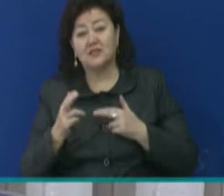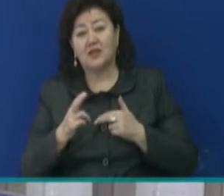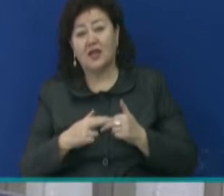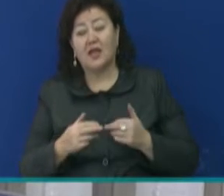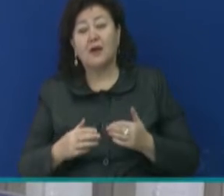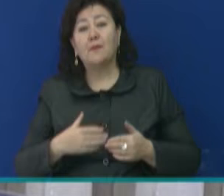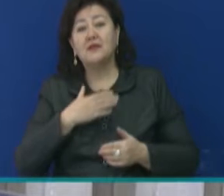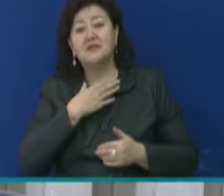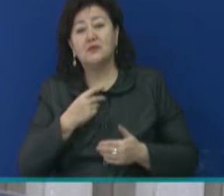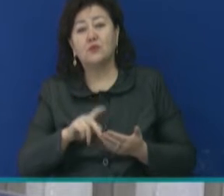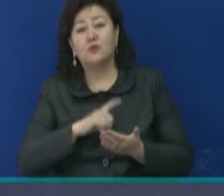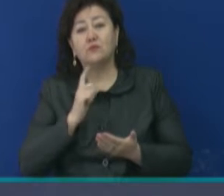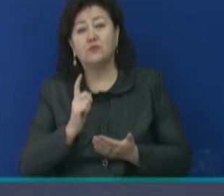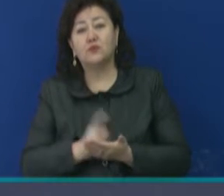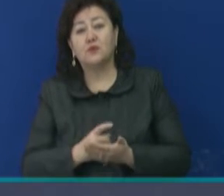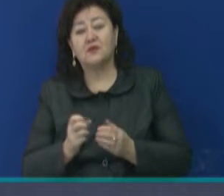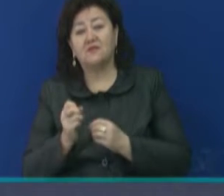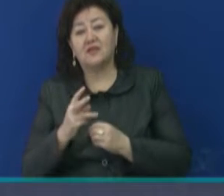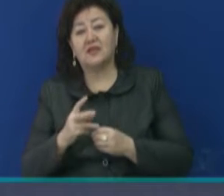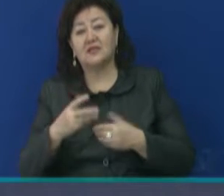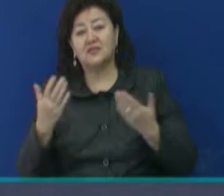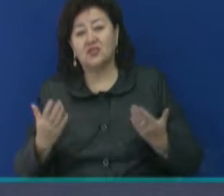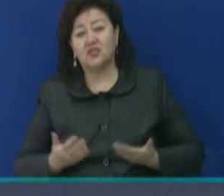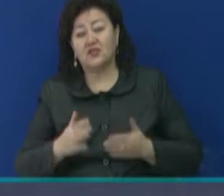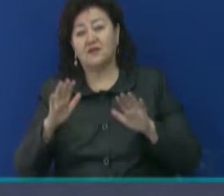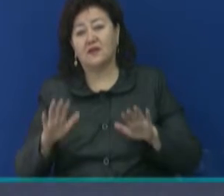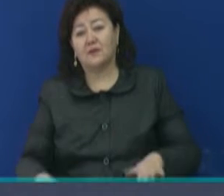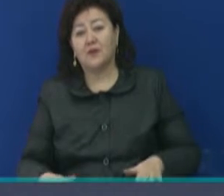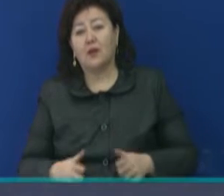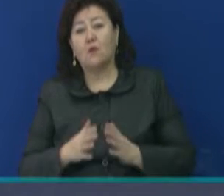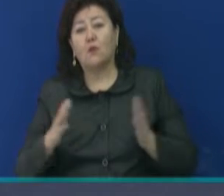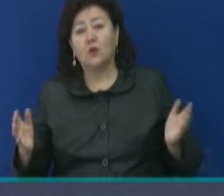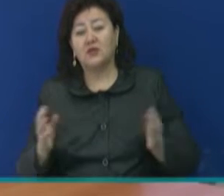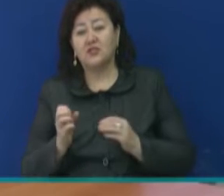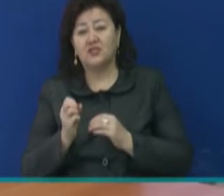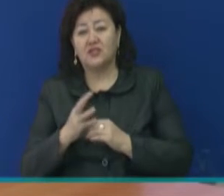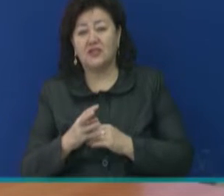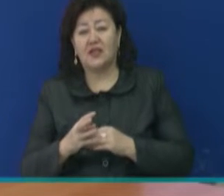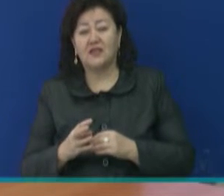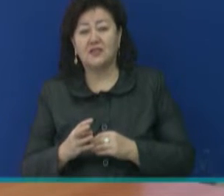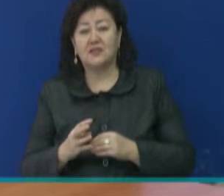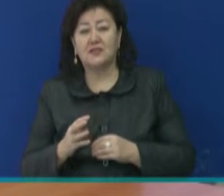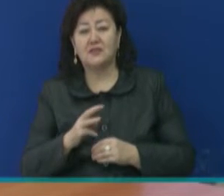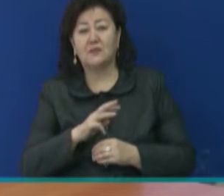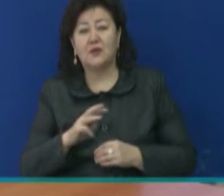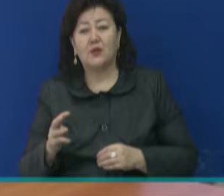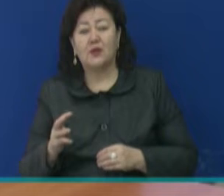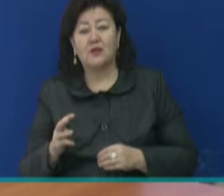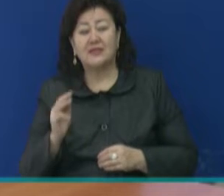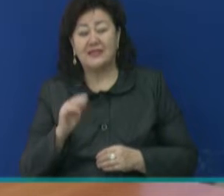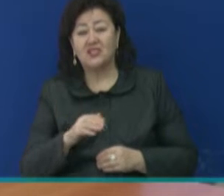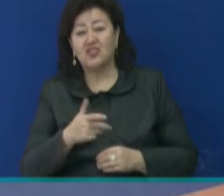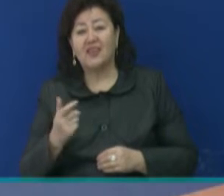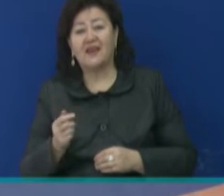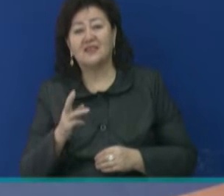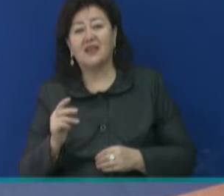По семейным предусмотрено 12 жилых массивов общей площадью более 4,5 гектара в настоящее время жилые массивы разделены на